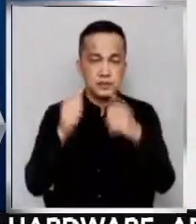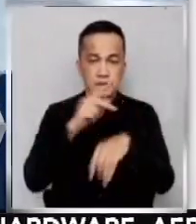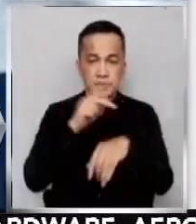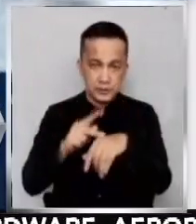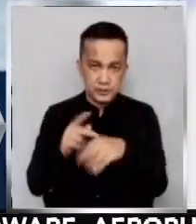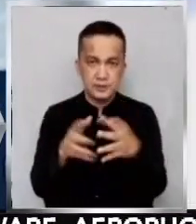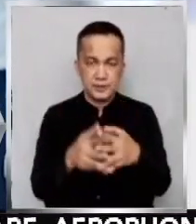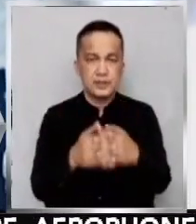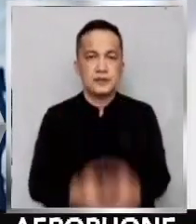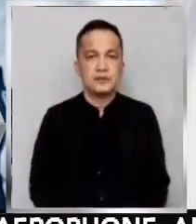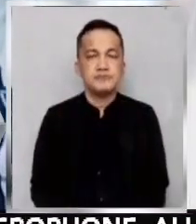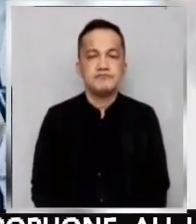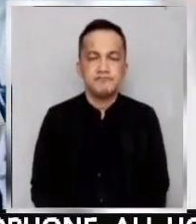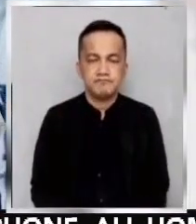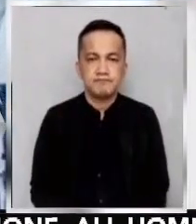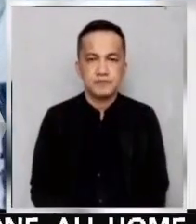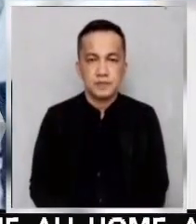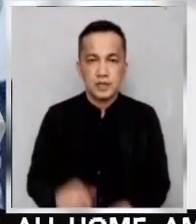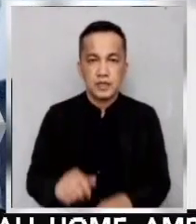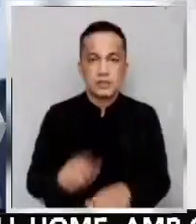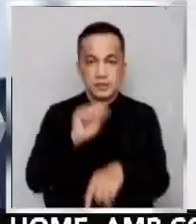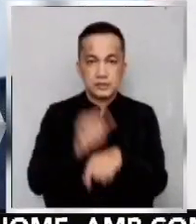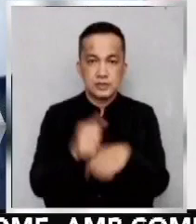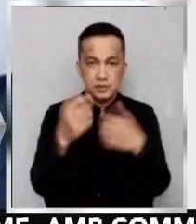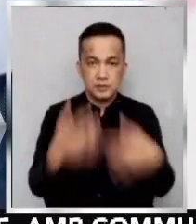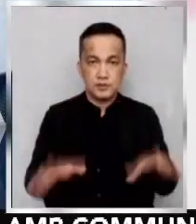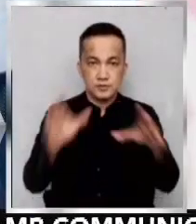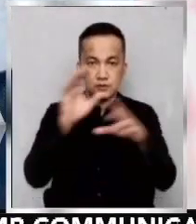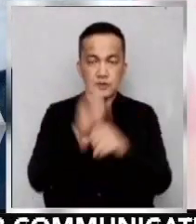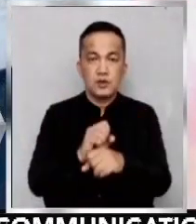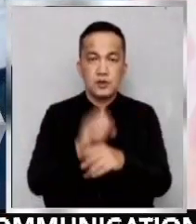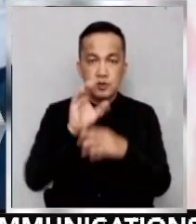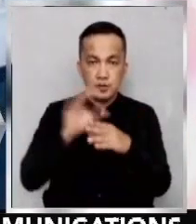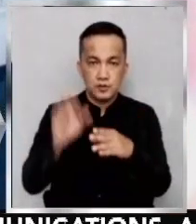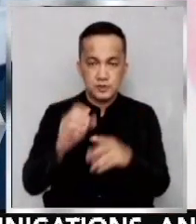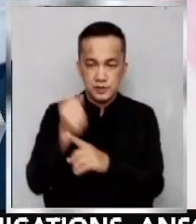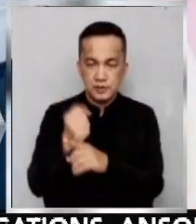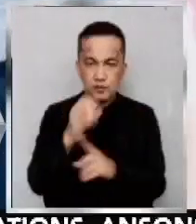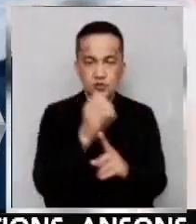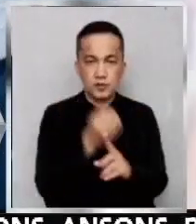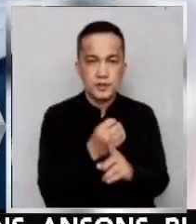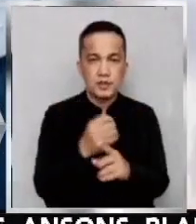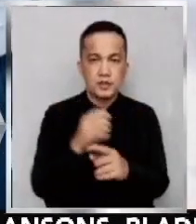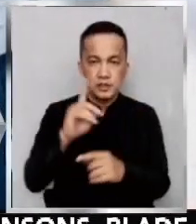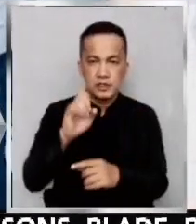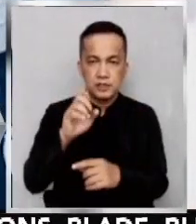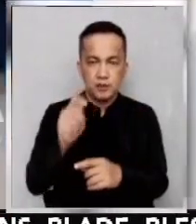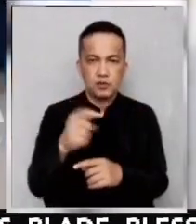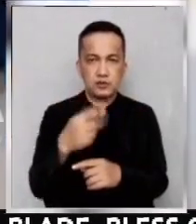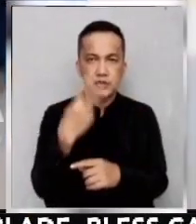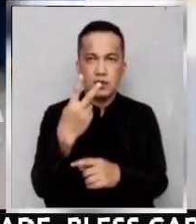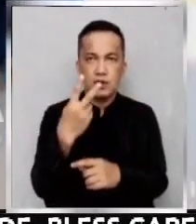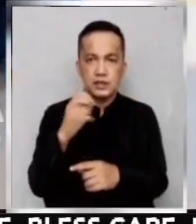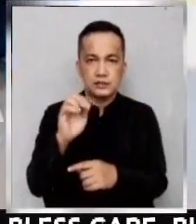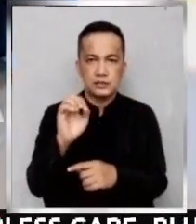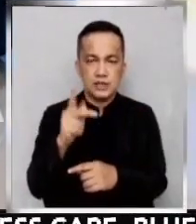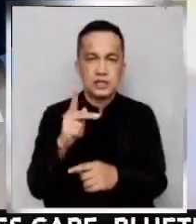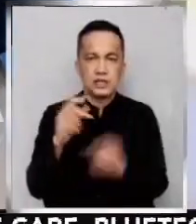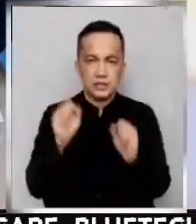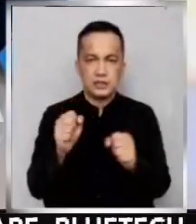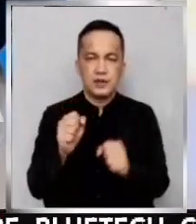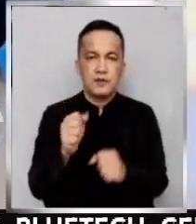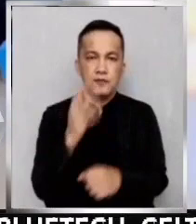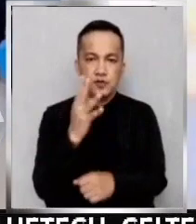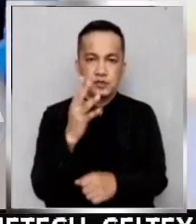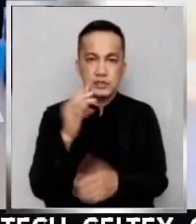Amerika. Nakatakda po ito matapos sa Setyembre o Oktubre at ang depot ay may dalawang tangking may kapasidad na 40,000 gallons.